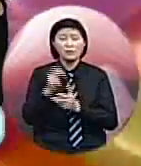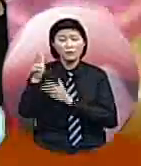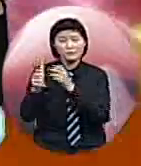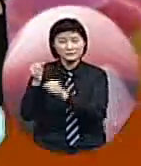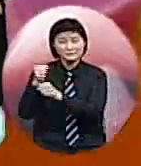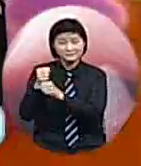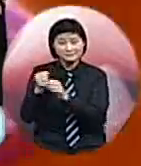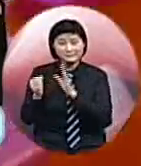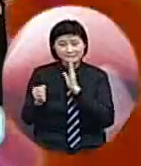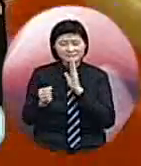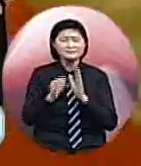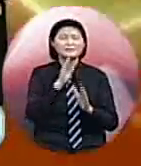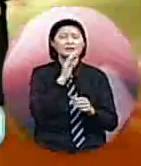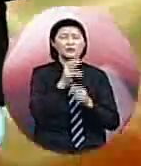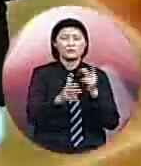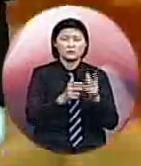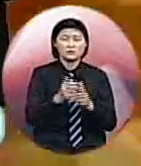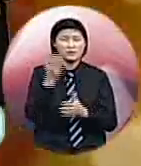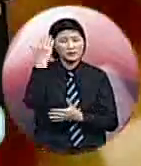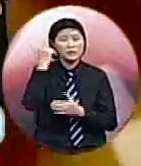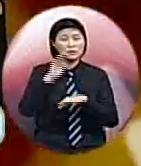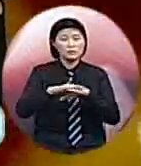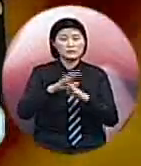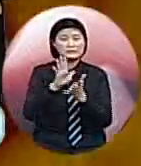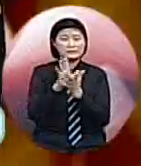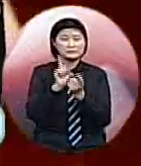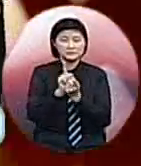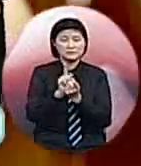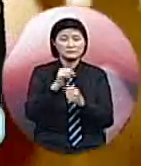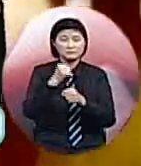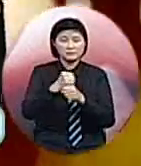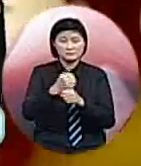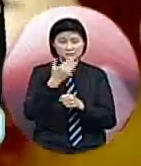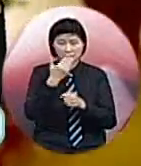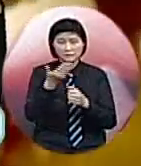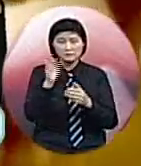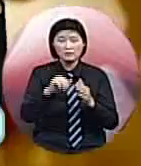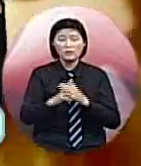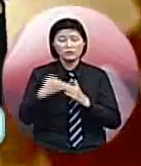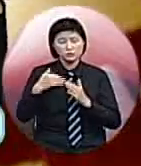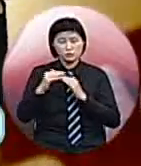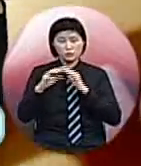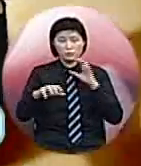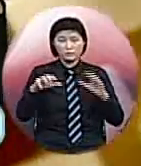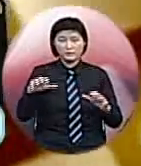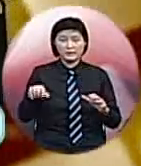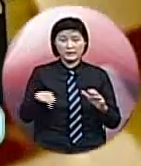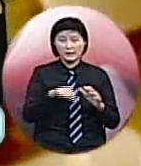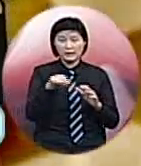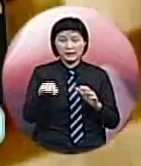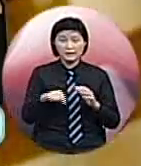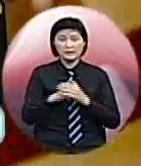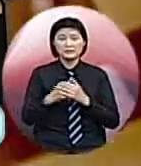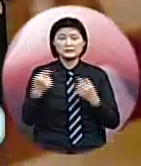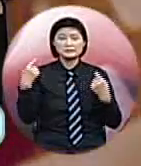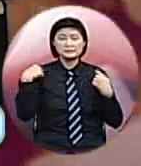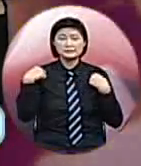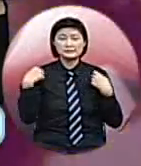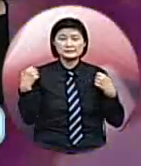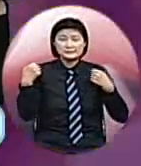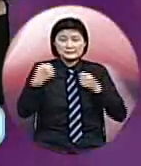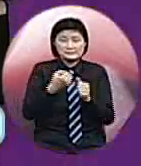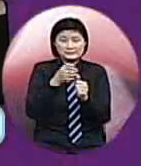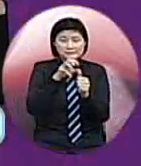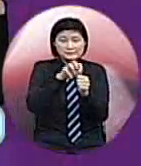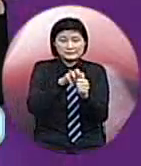예, 공장에서요. 옛날에 수공으로 많이 만들었어요. 예. 그래가지고 우리 동네 보면은 그 저 등에다 몇